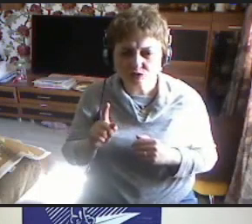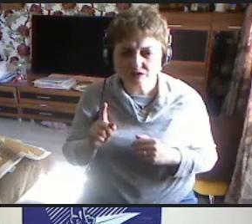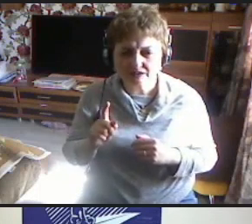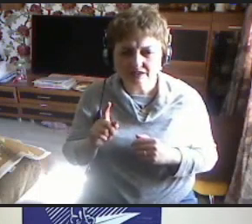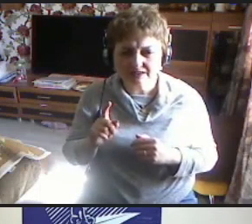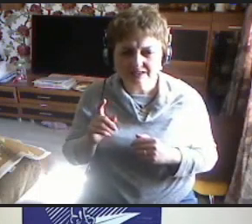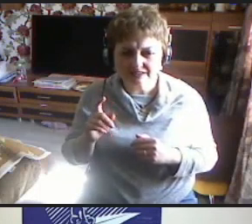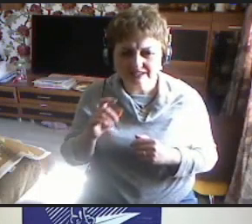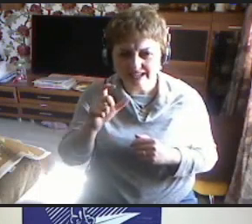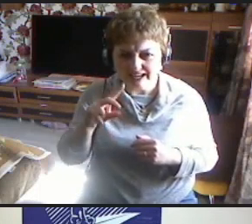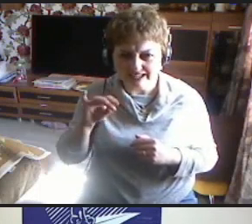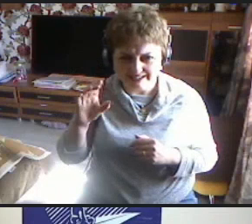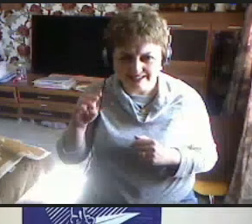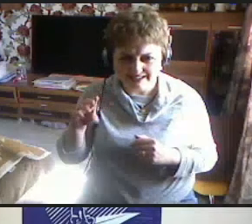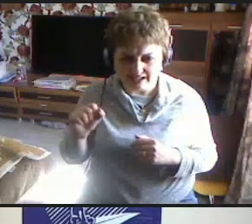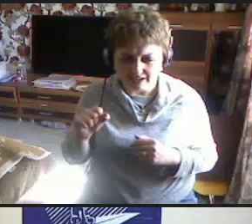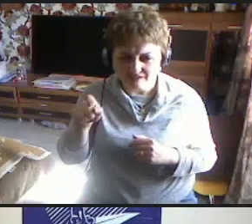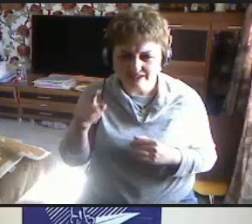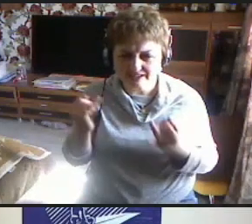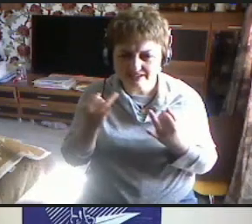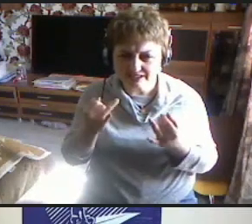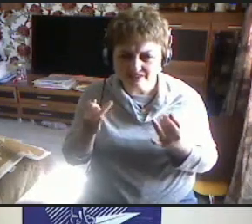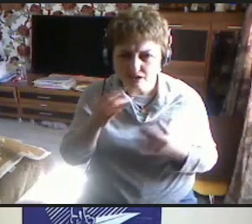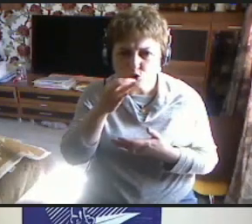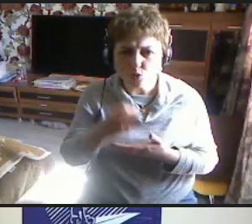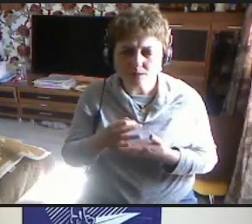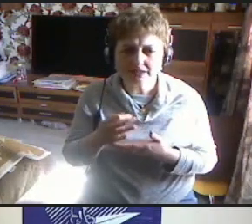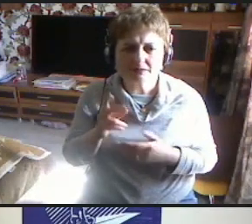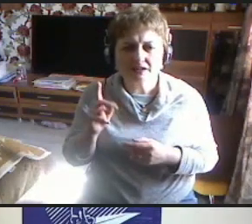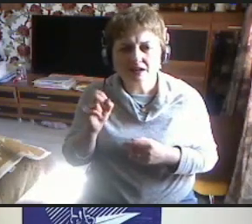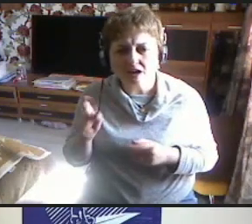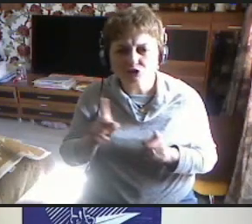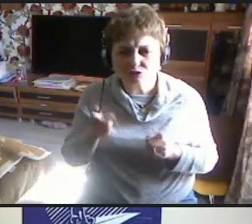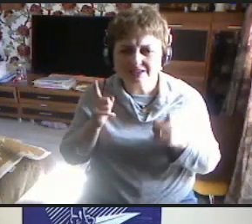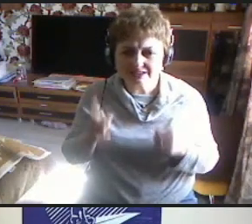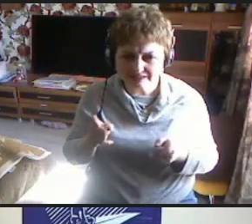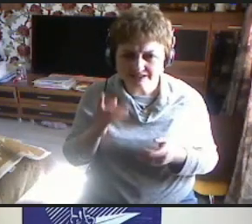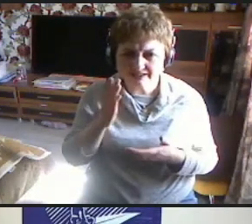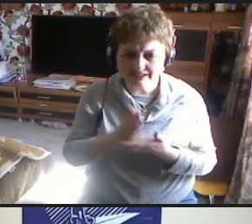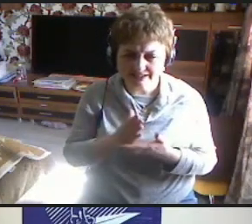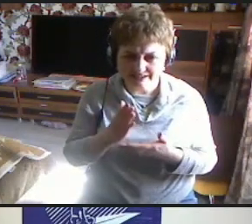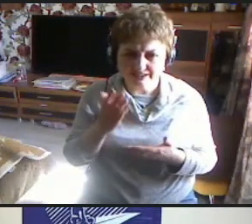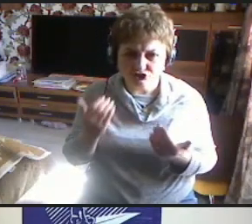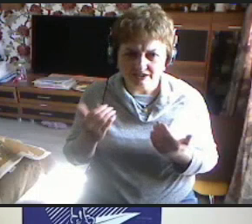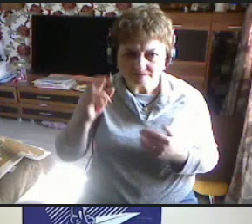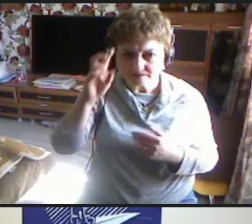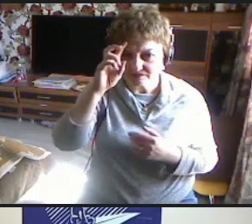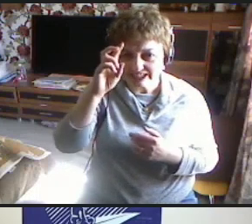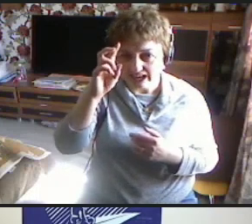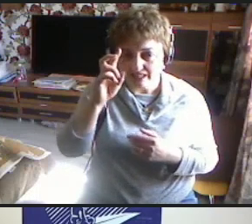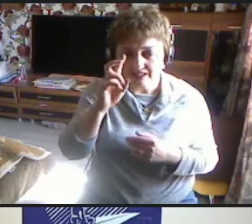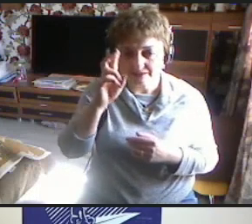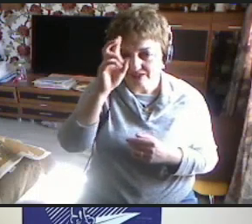вы интересовались, по-моему, опытом, да, как что. Вот действительно, есть сейчас федеральный центр, изучение,